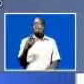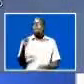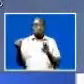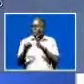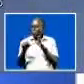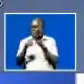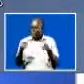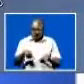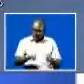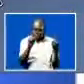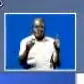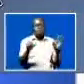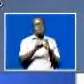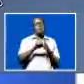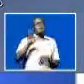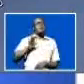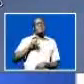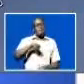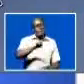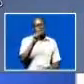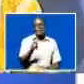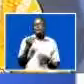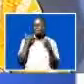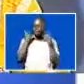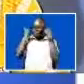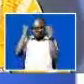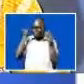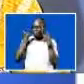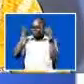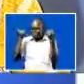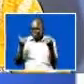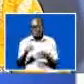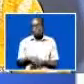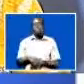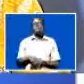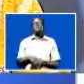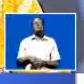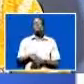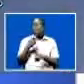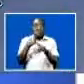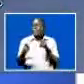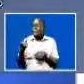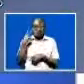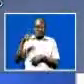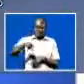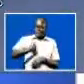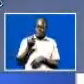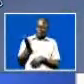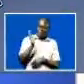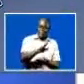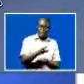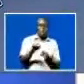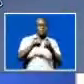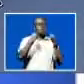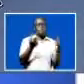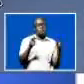mwanamke tujiletea sisi wenyewe kwa jamii. Kazi tuazitakasi wenyewe na zaja. Kazo, lakini angalia tena mimi narudi pale katika mitandao